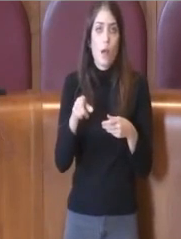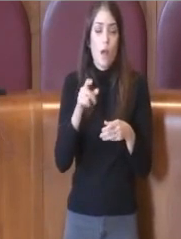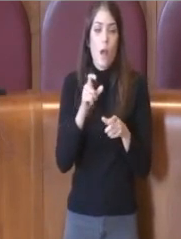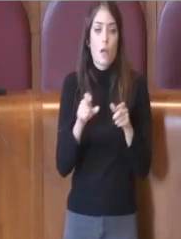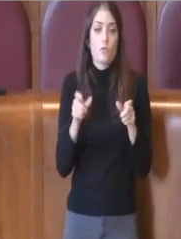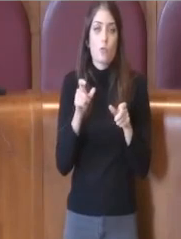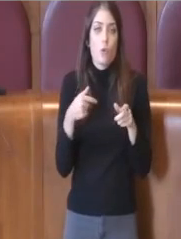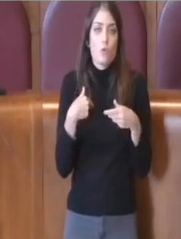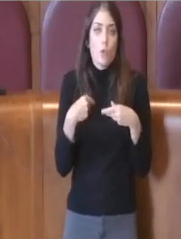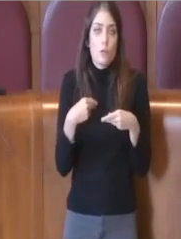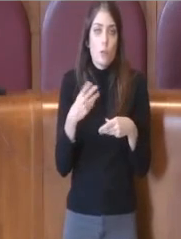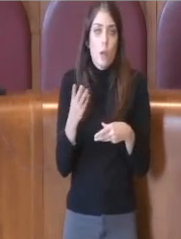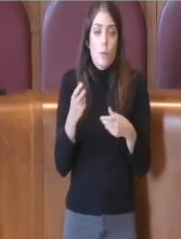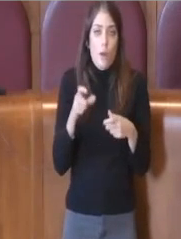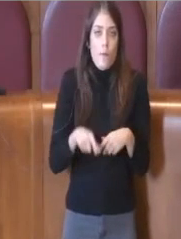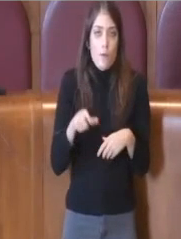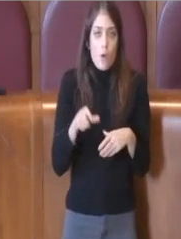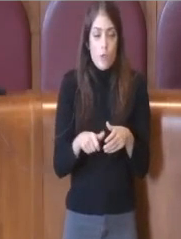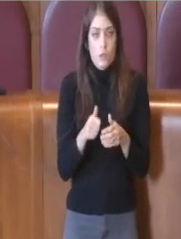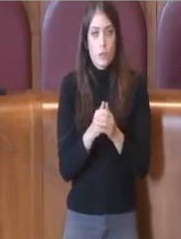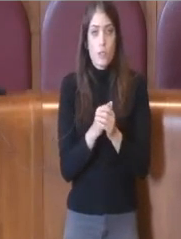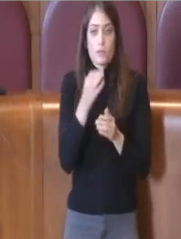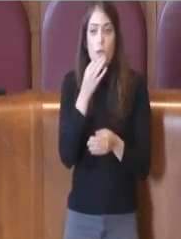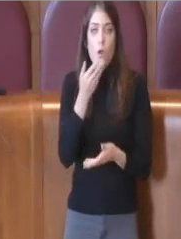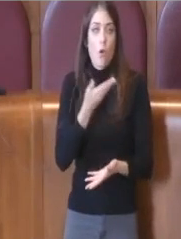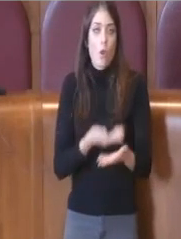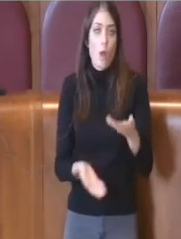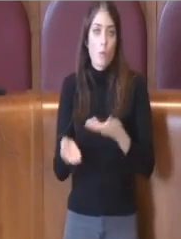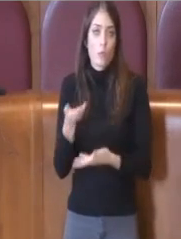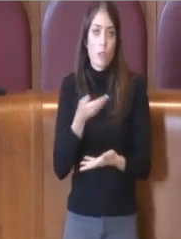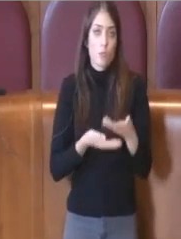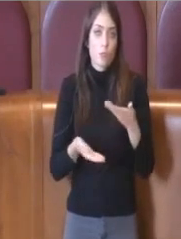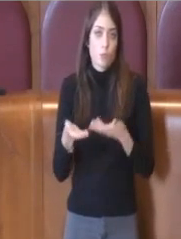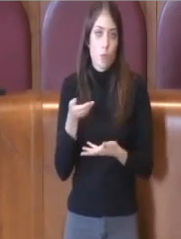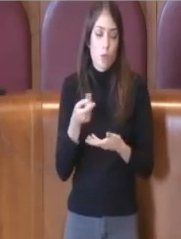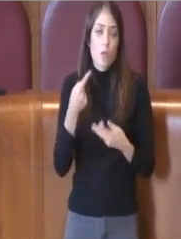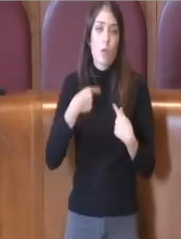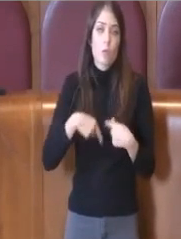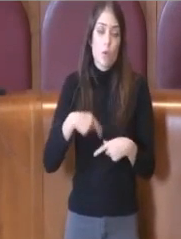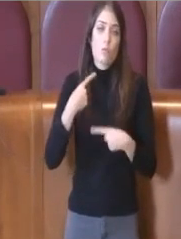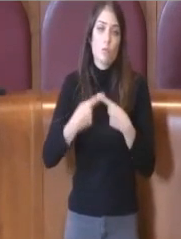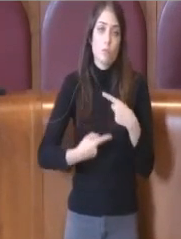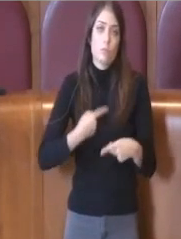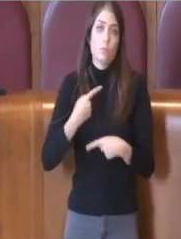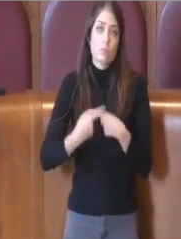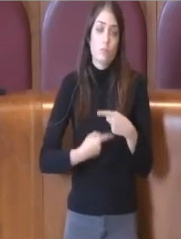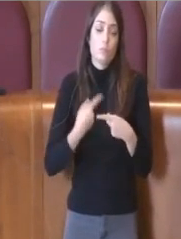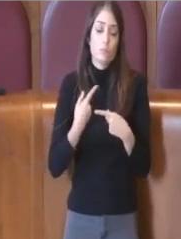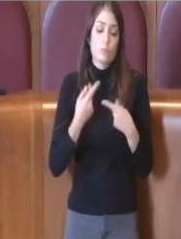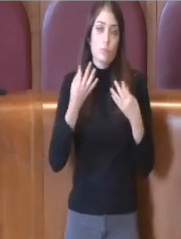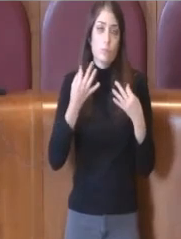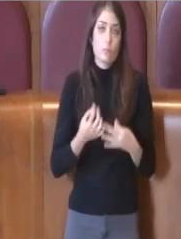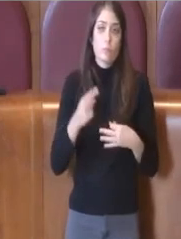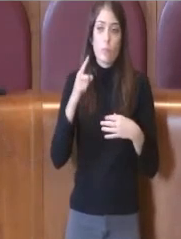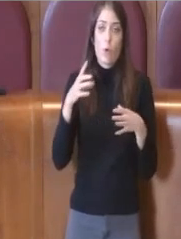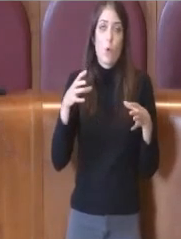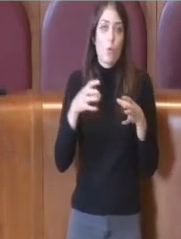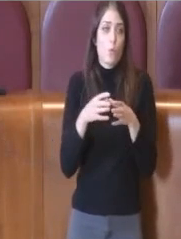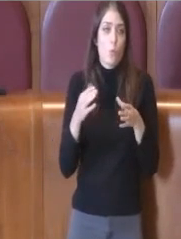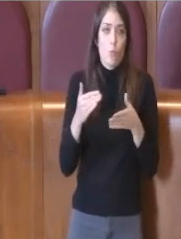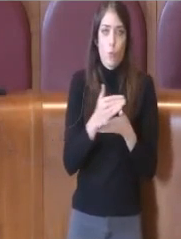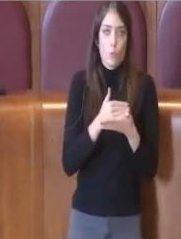parte dei soggetti e quindi inevitabilmente comportano una collaborazione che noi continuiamo a ritenere, che io e tutto il gruppo